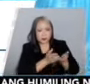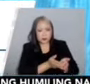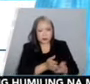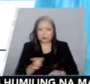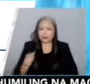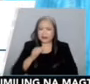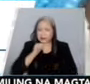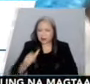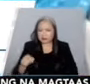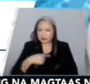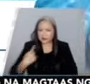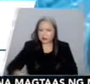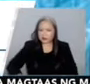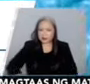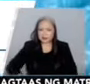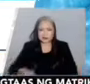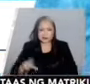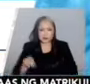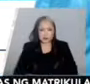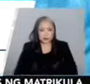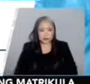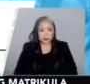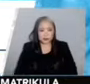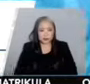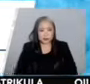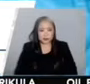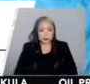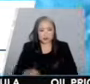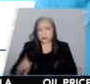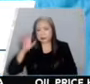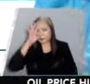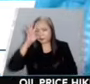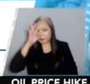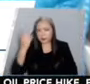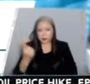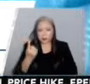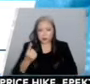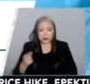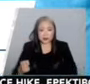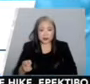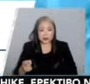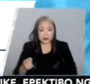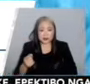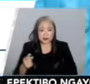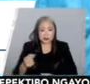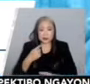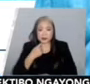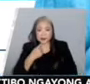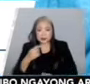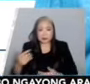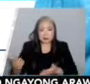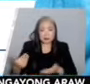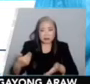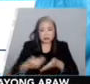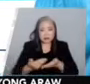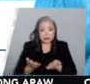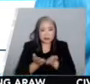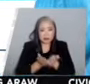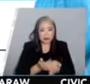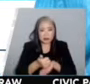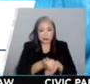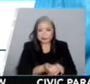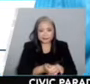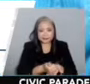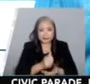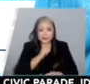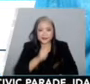Gawang-gawa ang nila yun. Hindi sabihin na umapit sila sa amin na tutulong. Hindi naman. Mm-mm. Yun talagang ginagawa nila